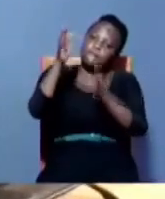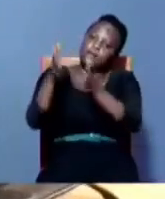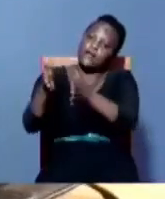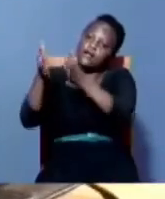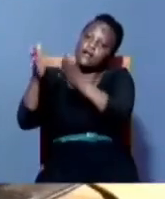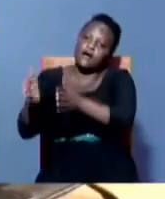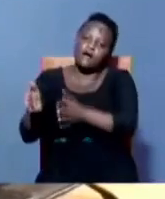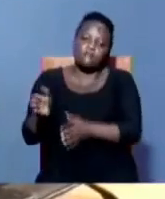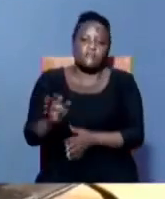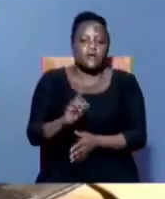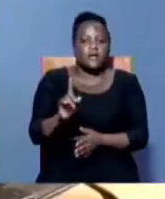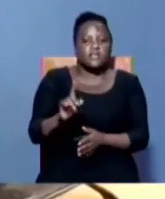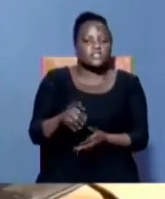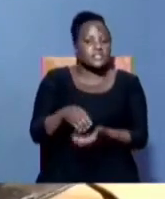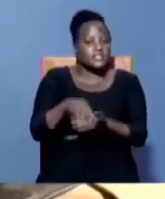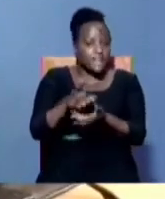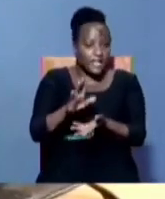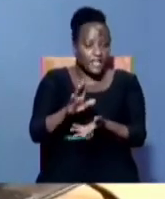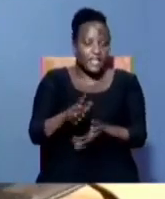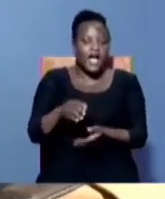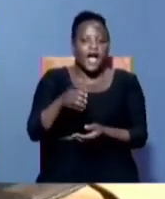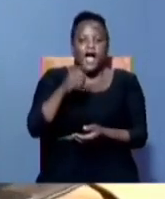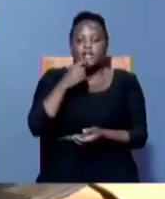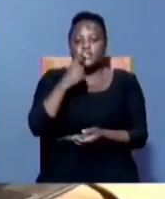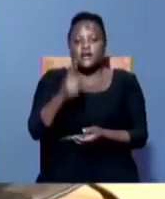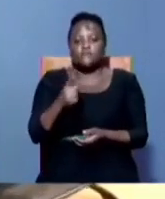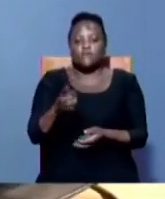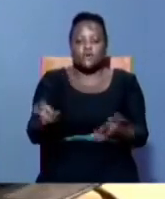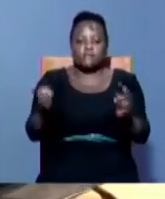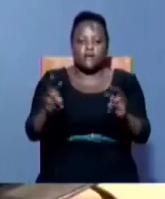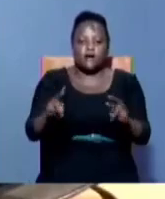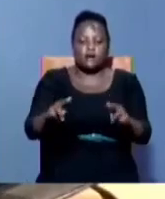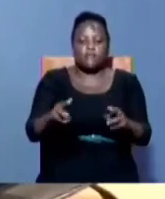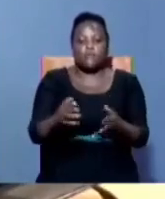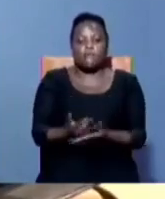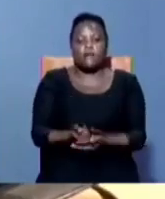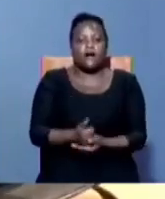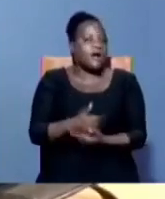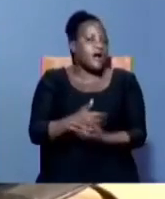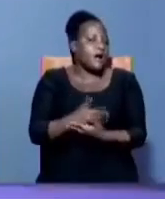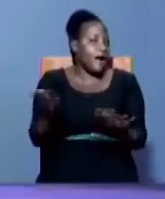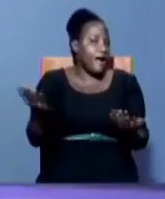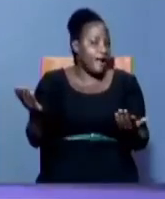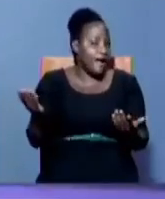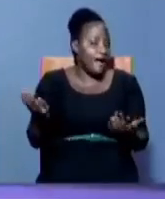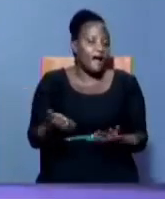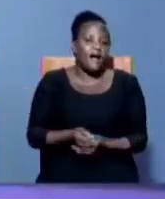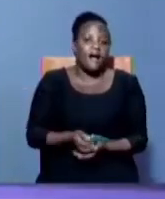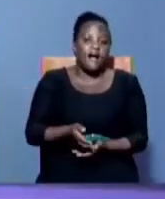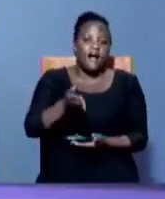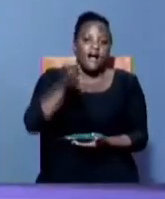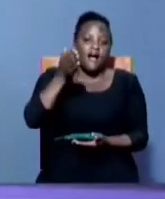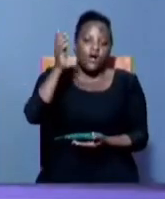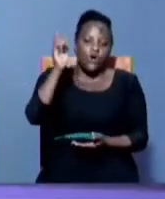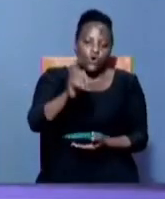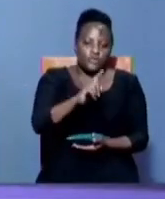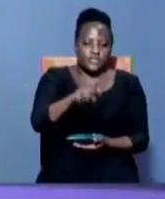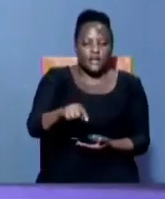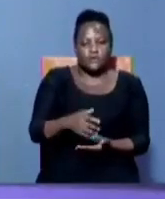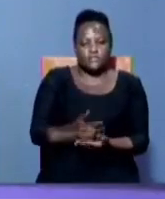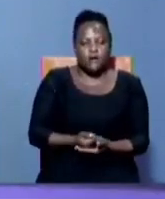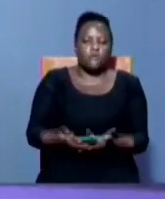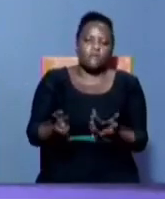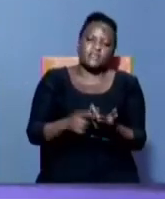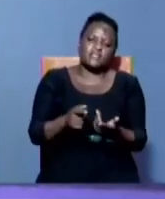asiyestahili, anatamkwa kimahakama eti hana hatia, ndio inasema amehesabiwa haki. Na wakati anahesabiwa haki, ni kwa sababu